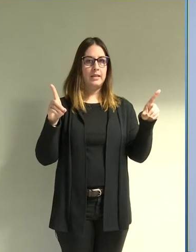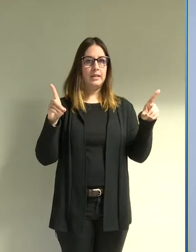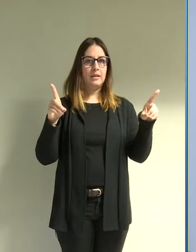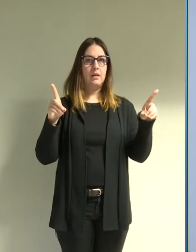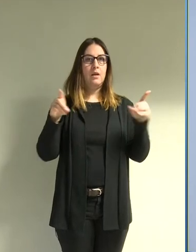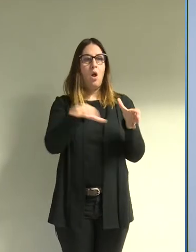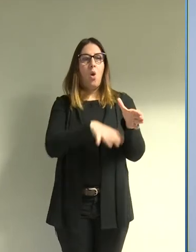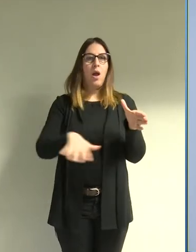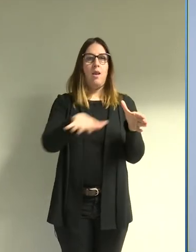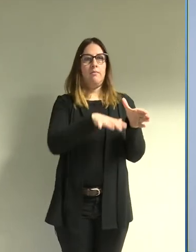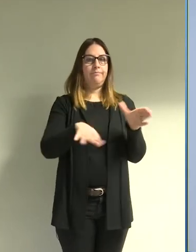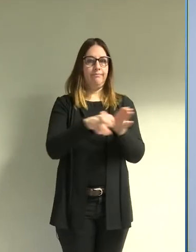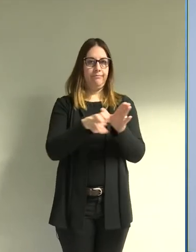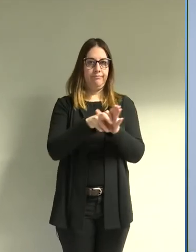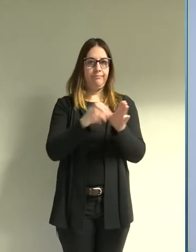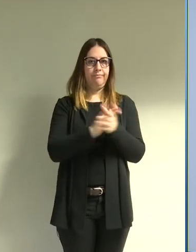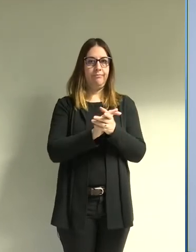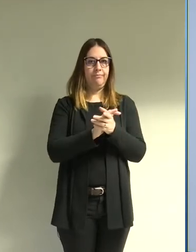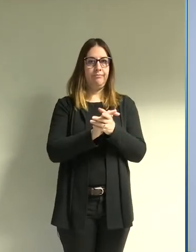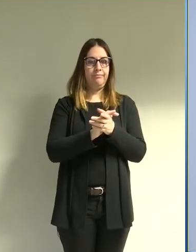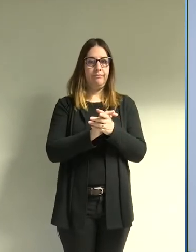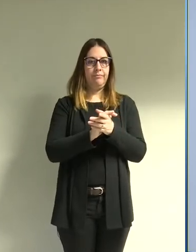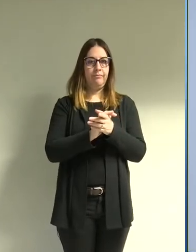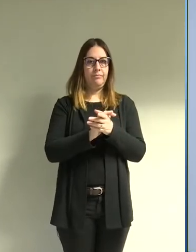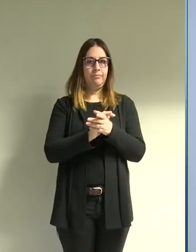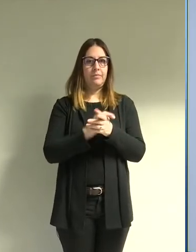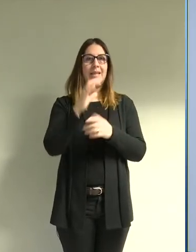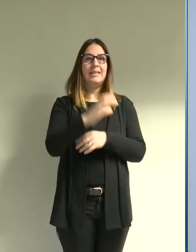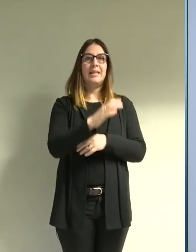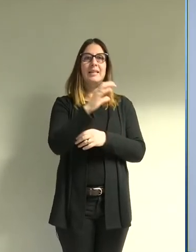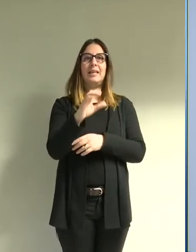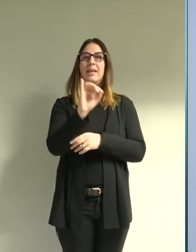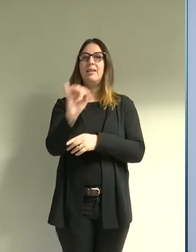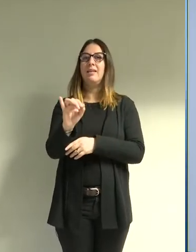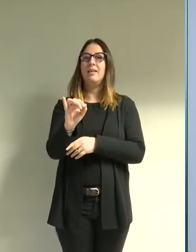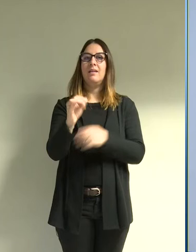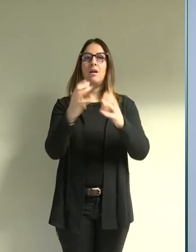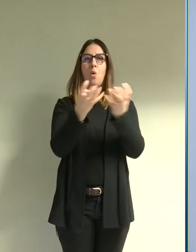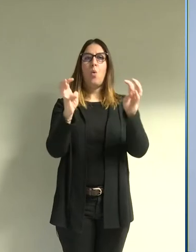locale le renouvellement des conseils citoyens indépendants